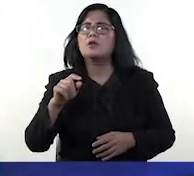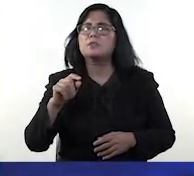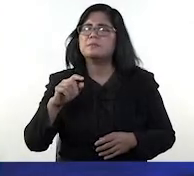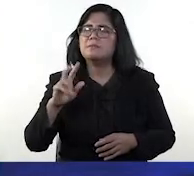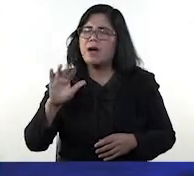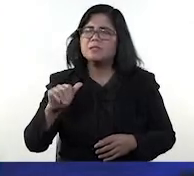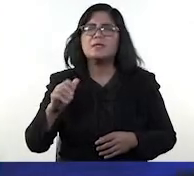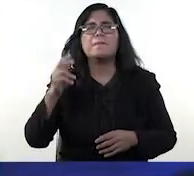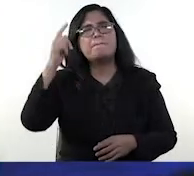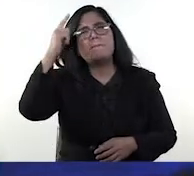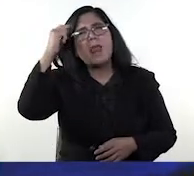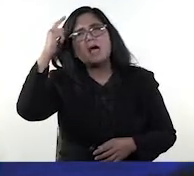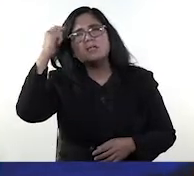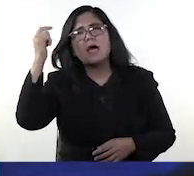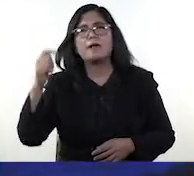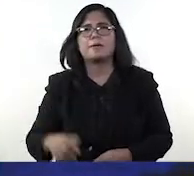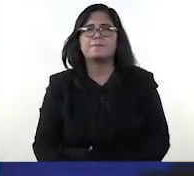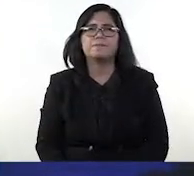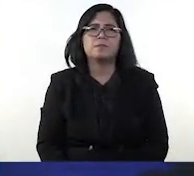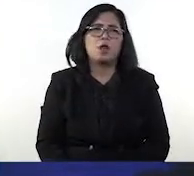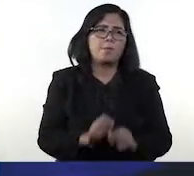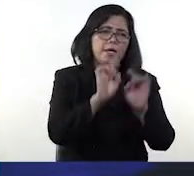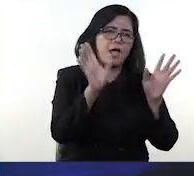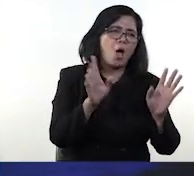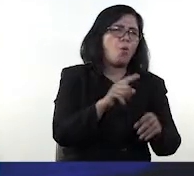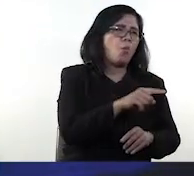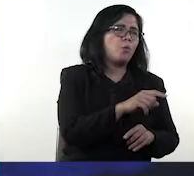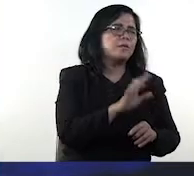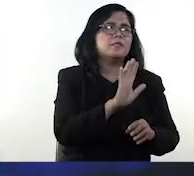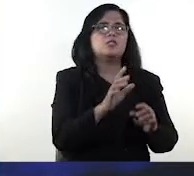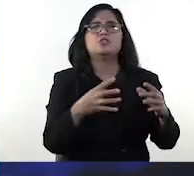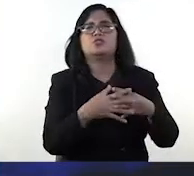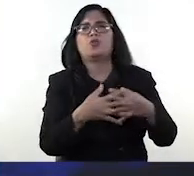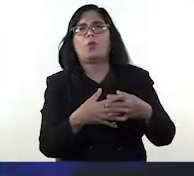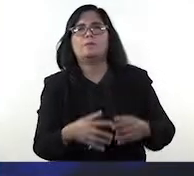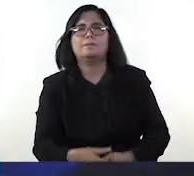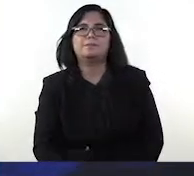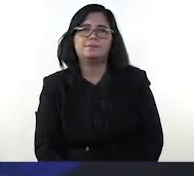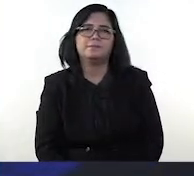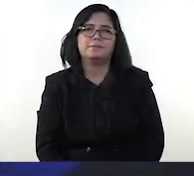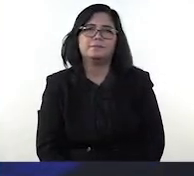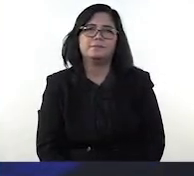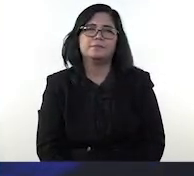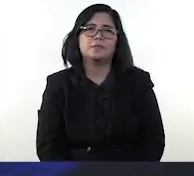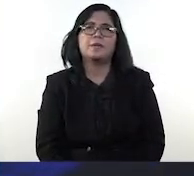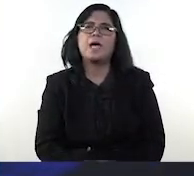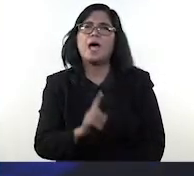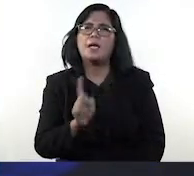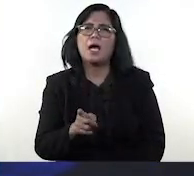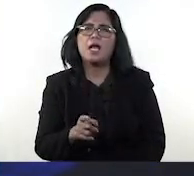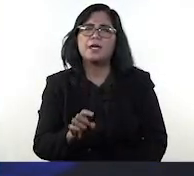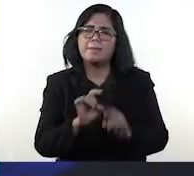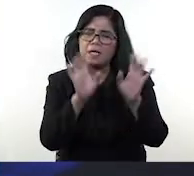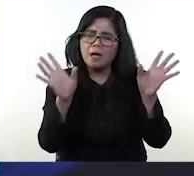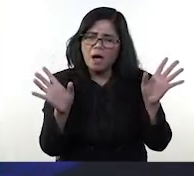belajar Hai berlaku ketemu sosok yang berbeda paling aku berpikirnya nggak cocok Hai tapi Adakalanya